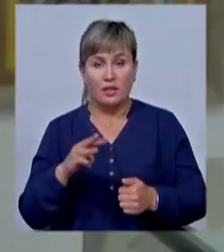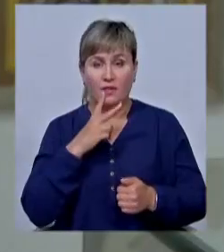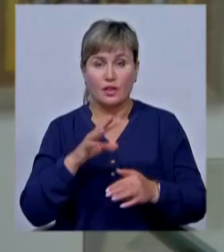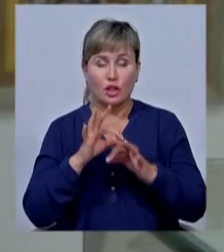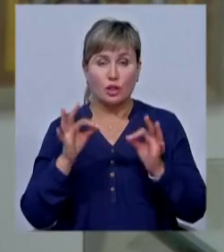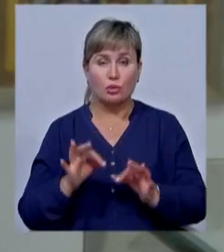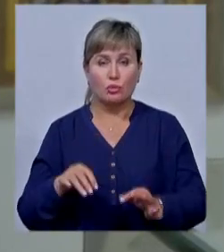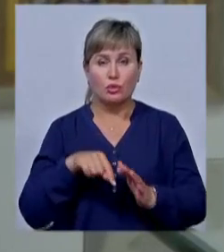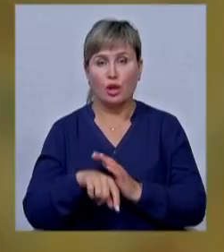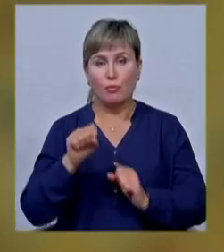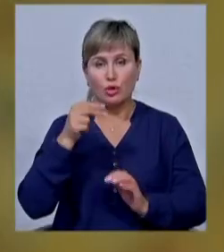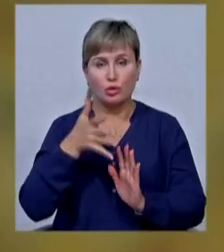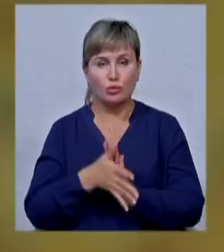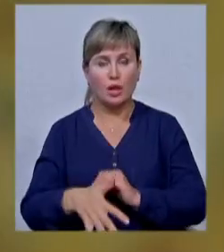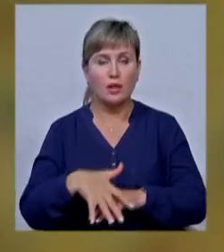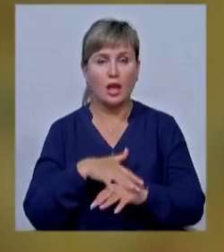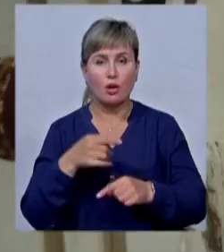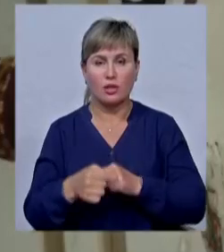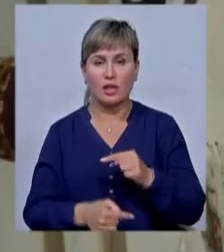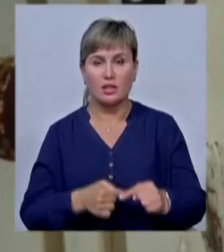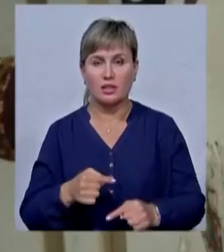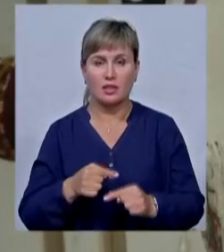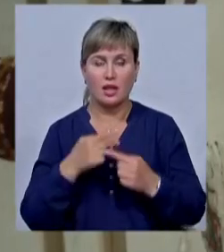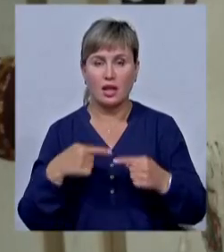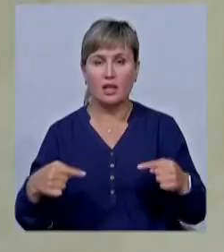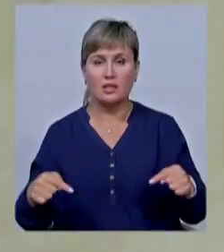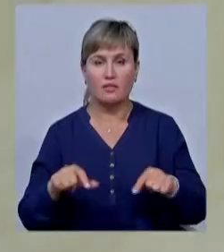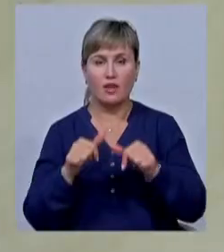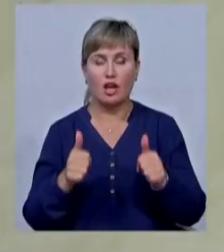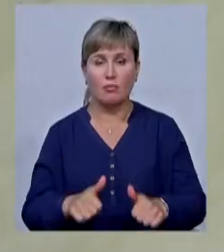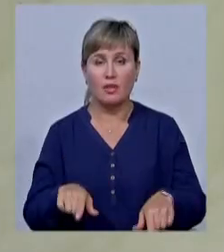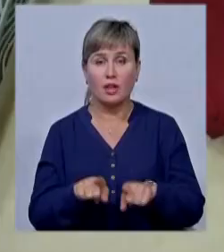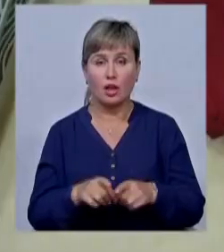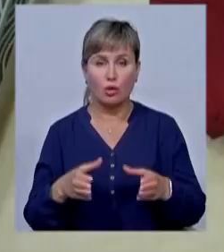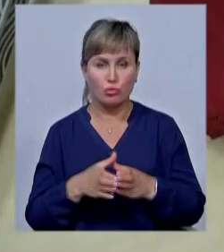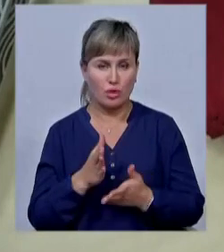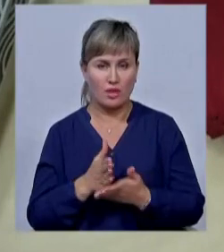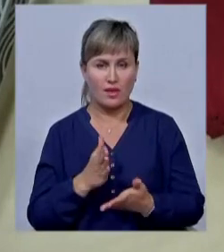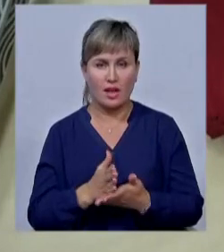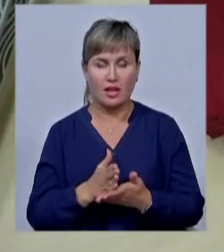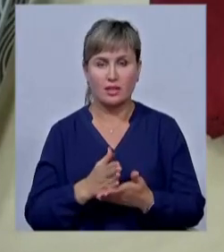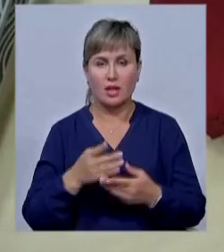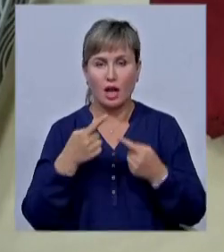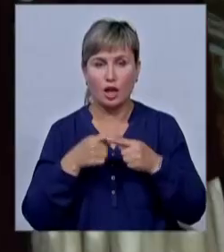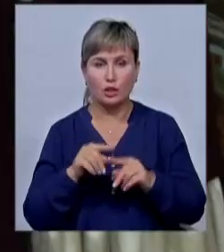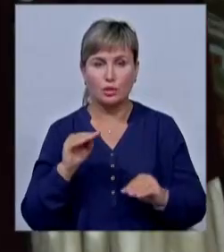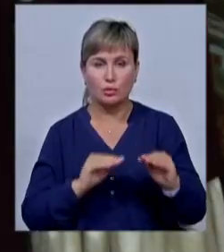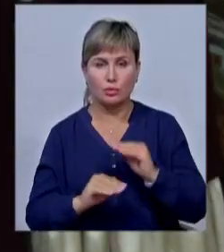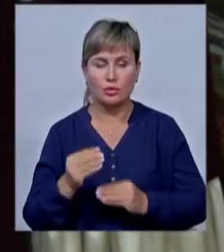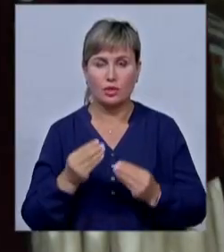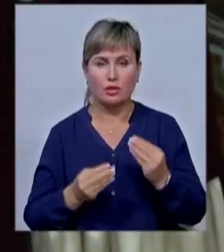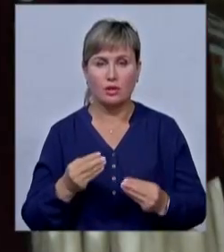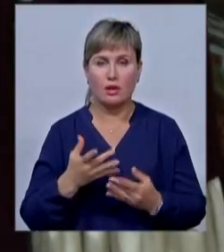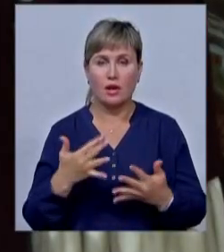искусства, в хабе можно изучить народные традиции в креативном формате. Одним из таких кружков является этноконструктор – игра в духе